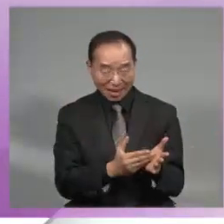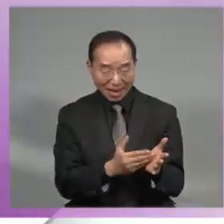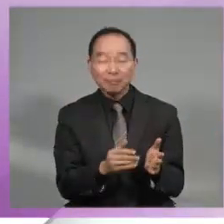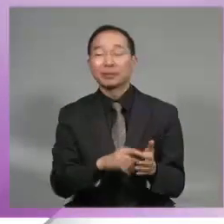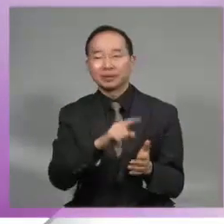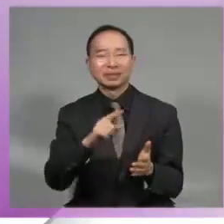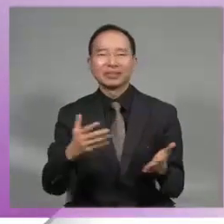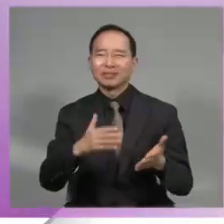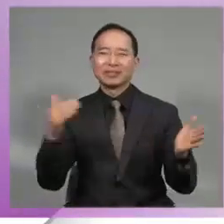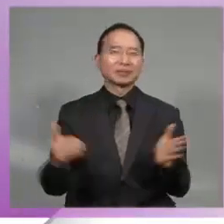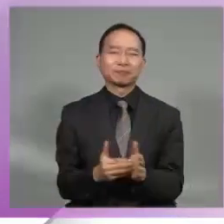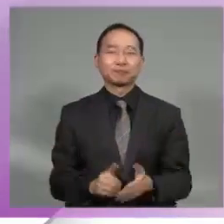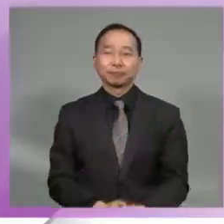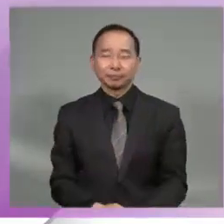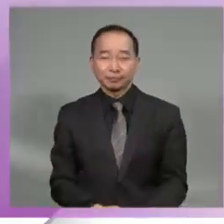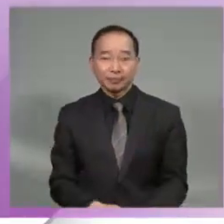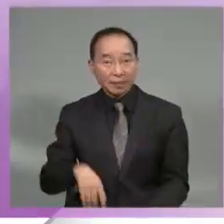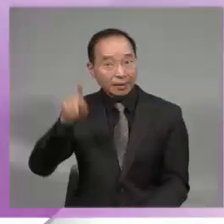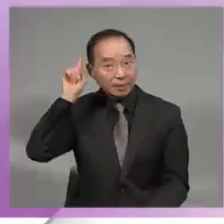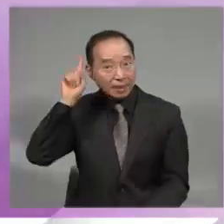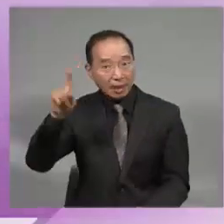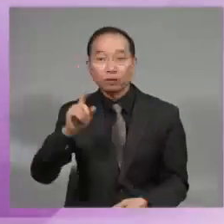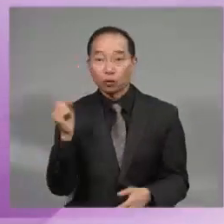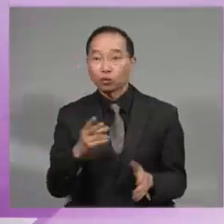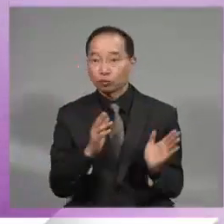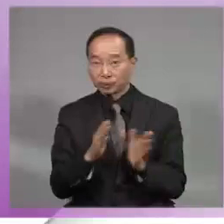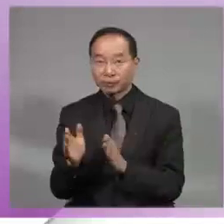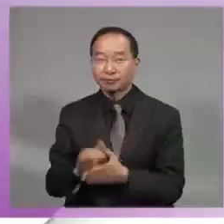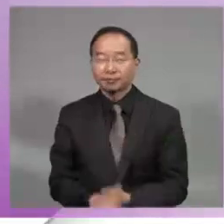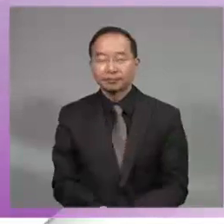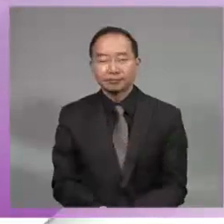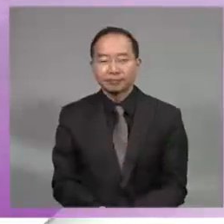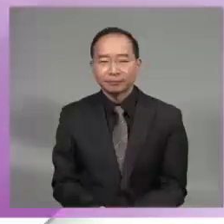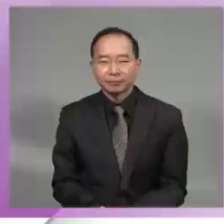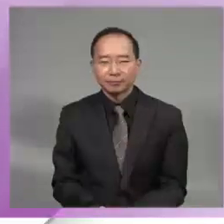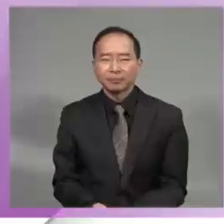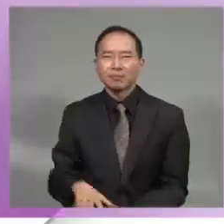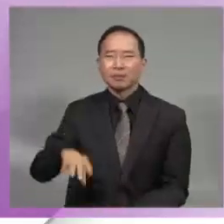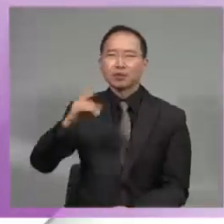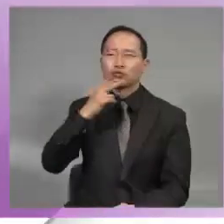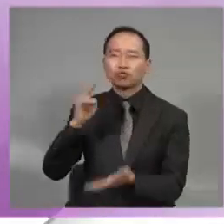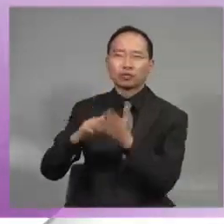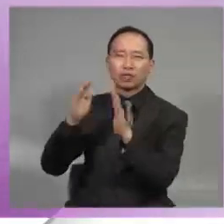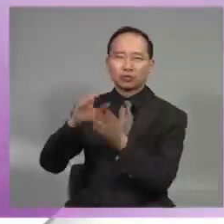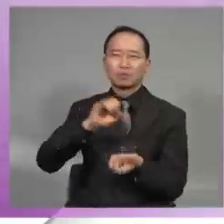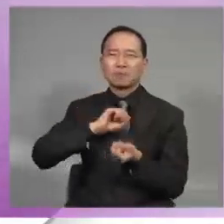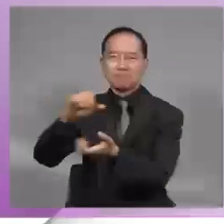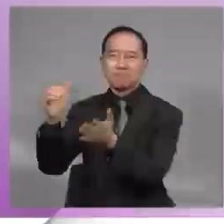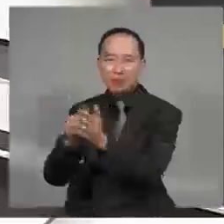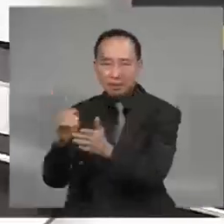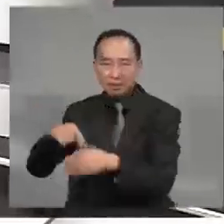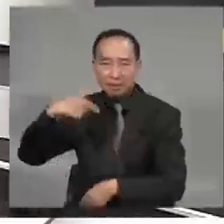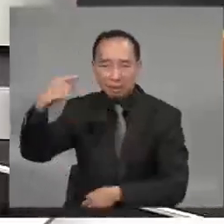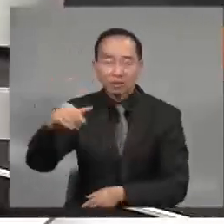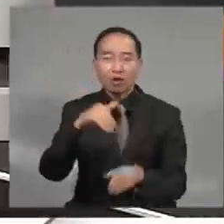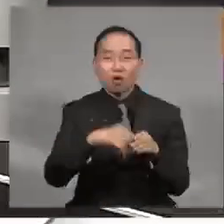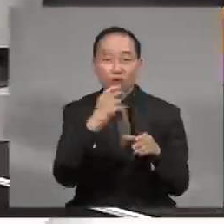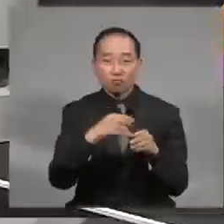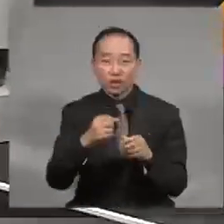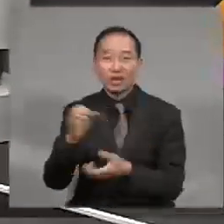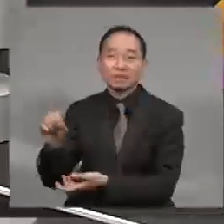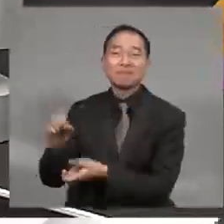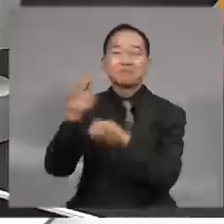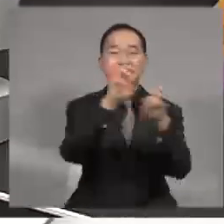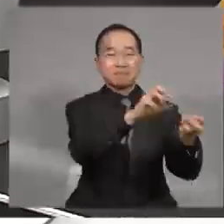찍고 시군구 관할 선거관리위원회 사무실까지 정리가 됐습니다. 자,